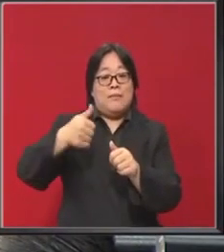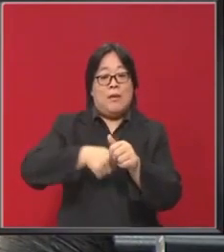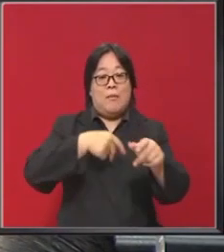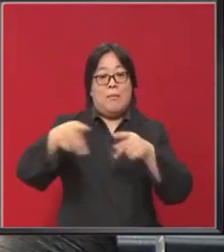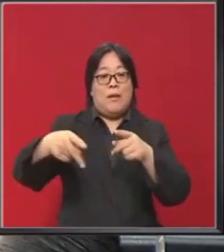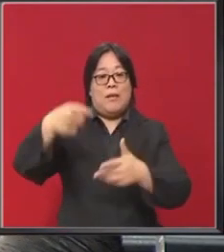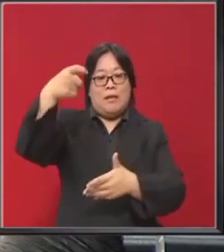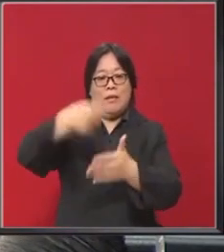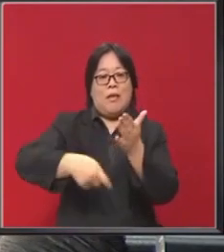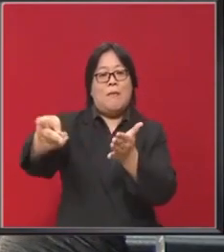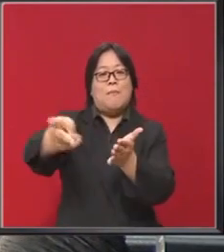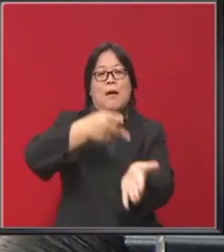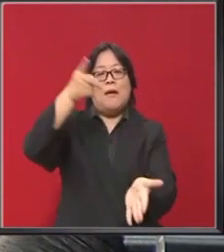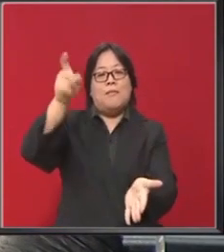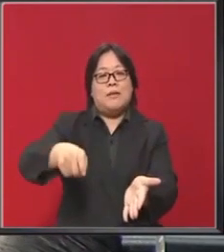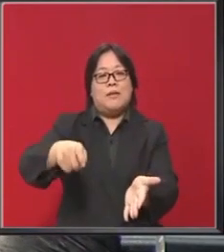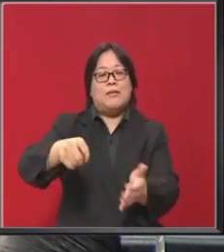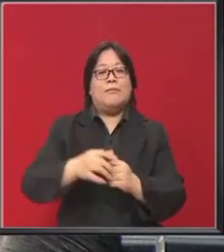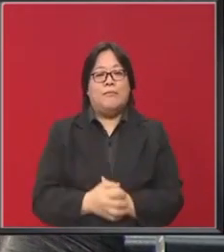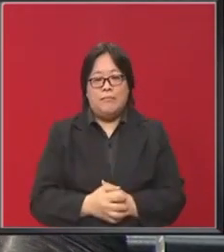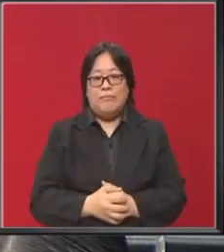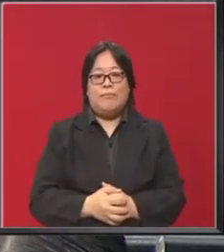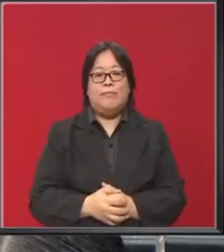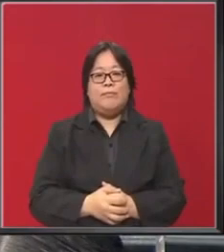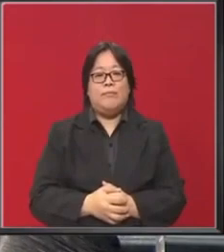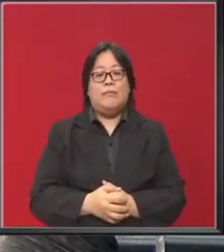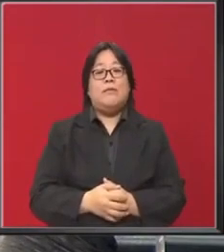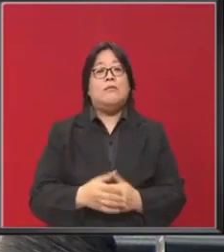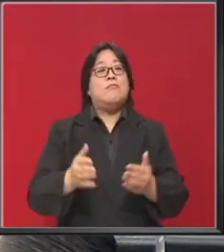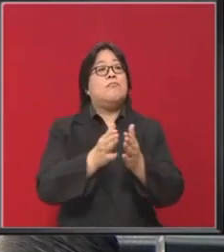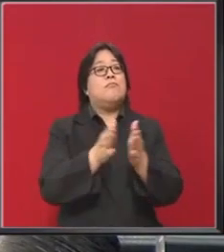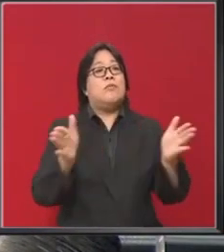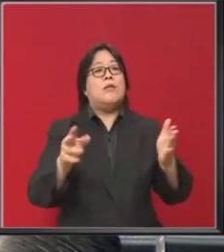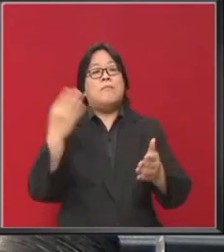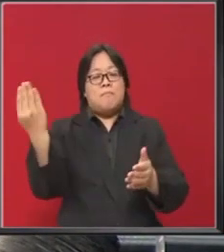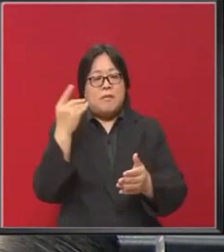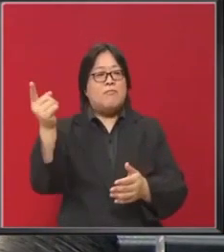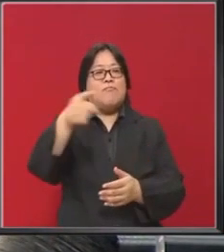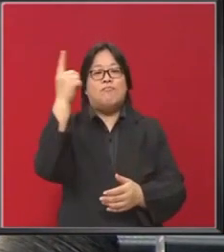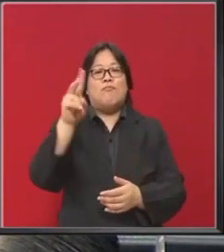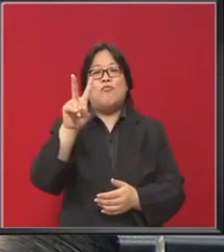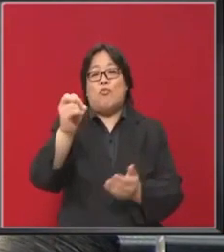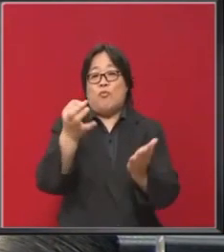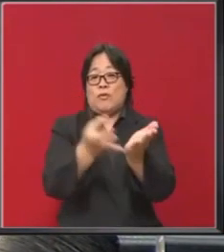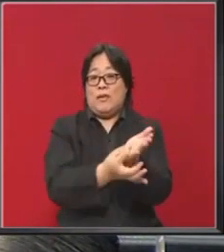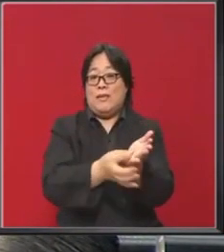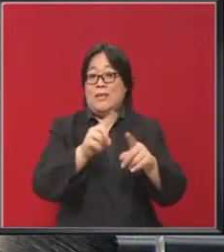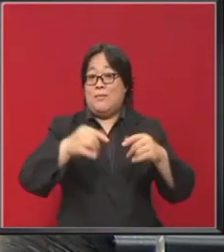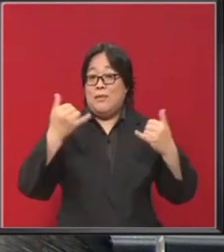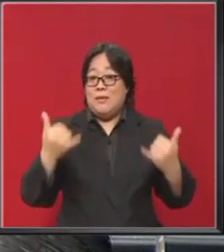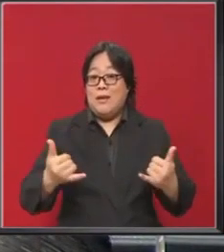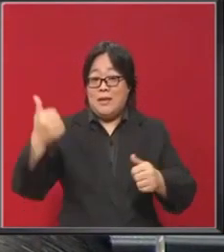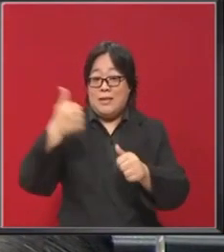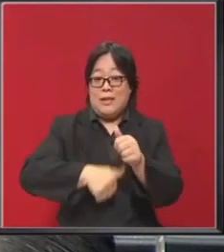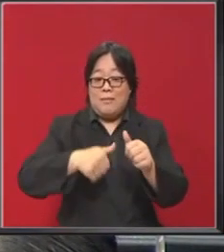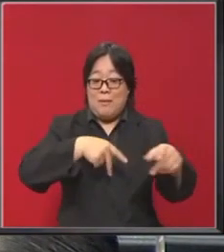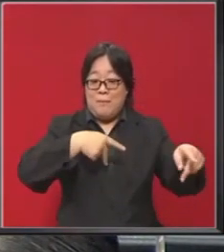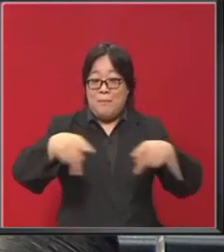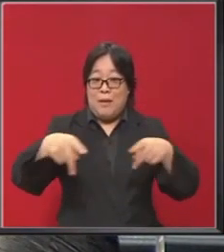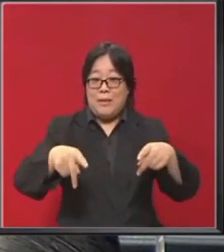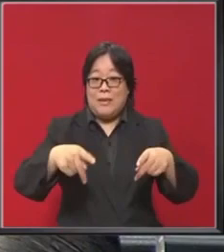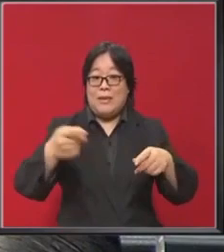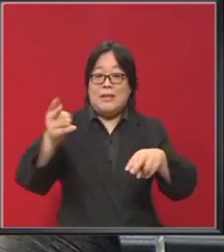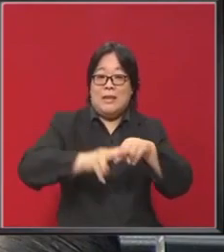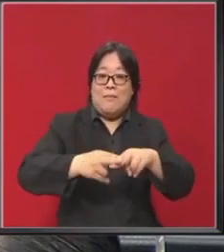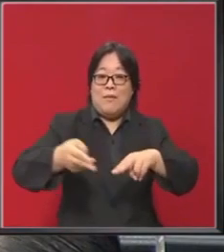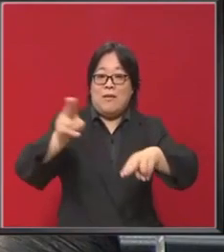setiap plastik yang digunakan dengan kadayang tertentu pada umumnya 21 plastik tapi segalany pada setiap klub pasti